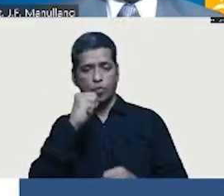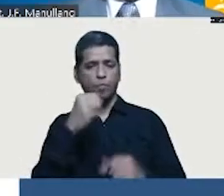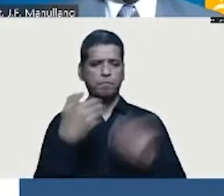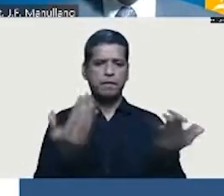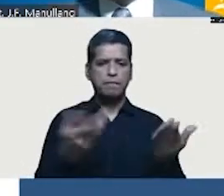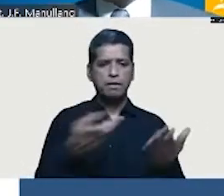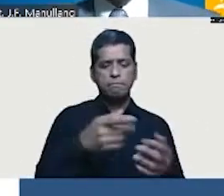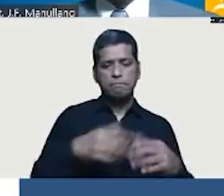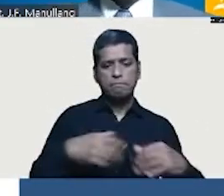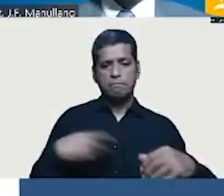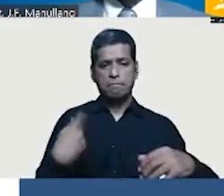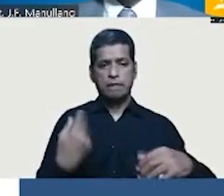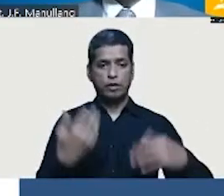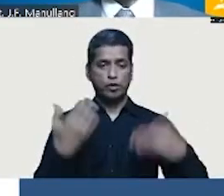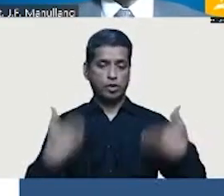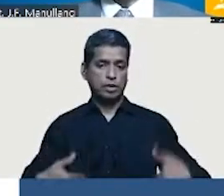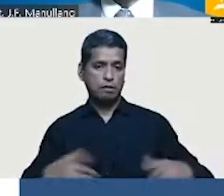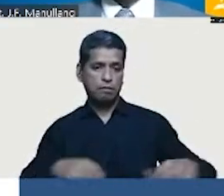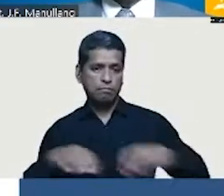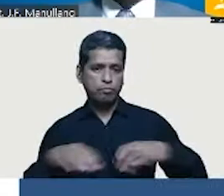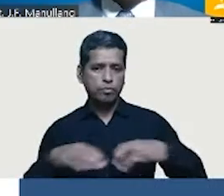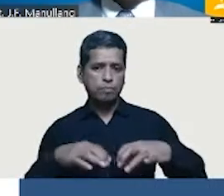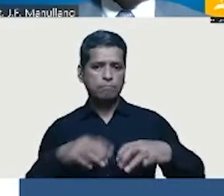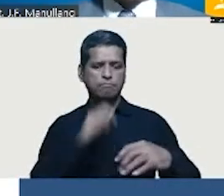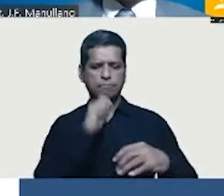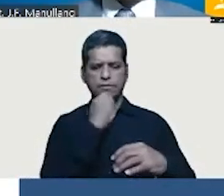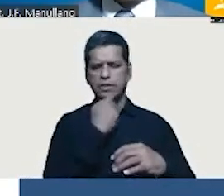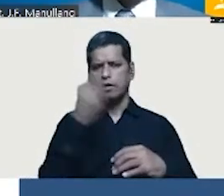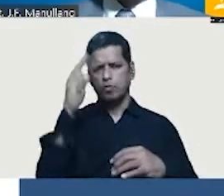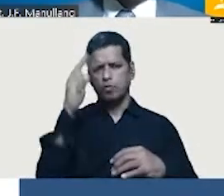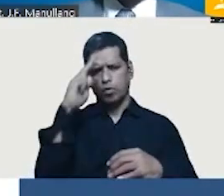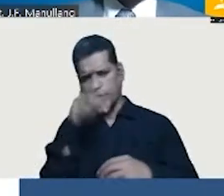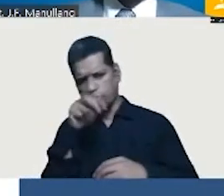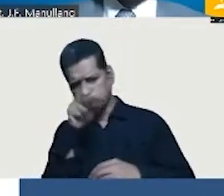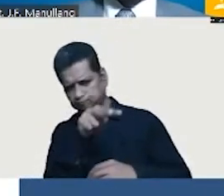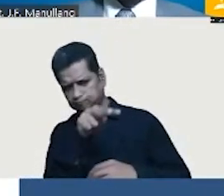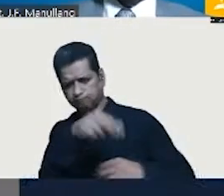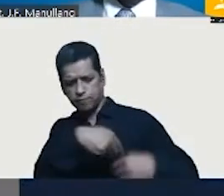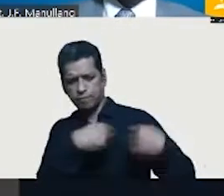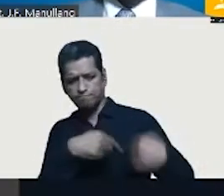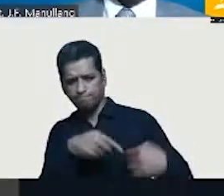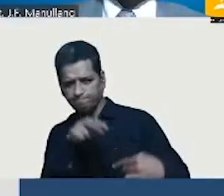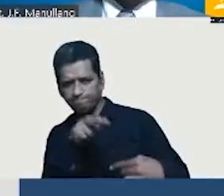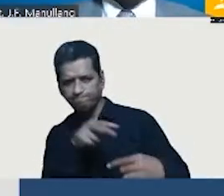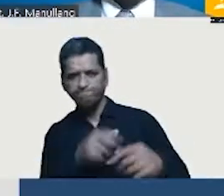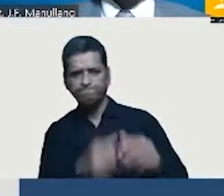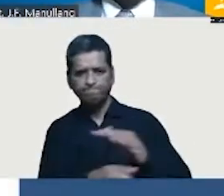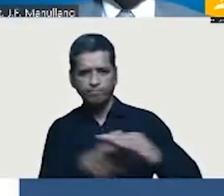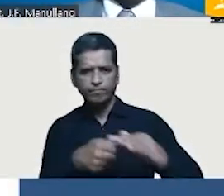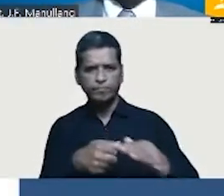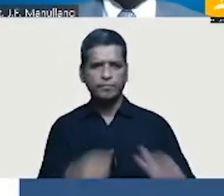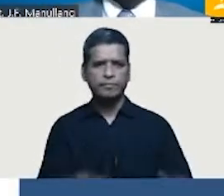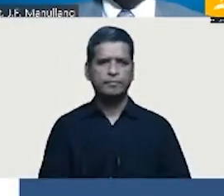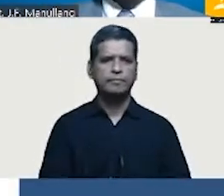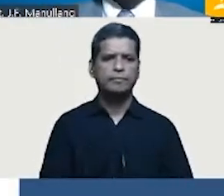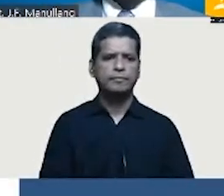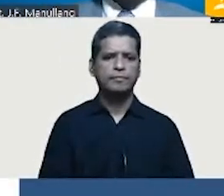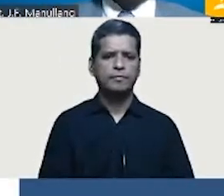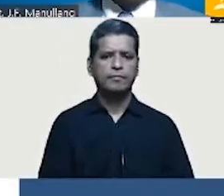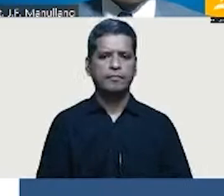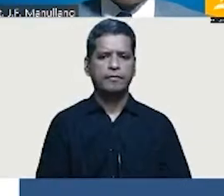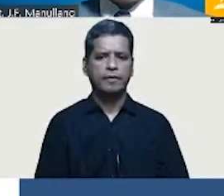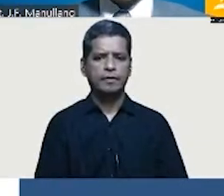lagi bagi Tuhan semua terbuka jelas karena apa Karena Dia Maha dalam segalanya dalam ketaqwaan